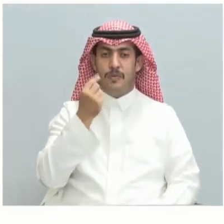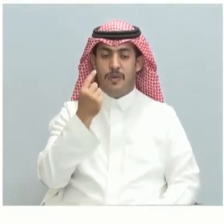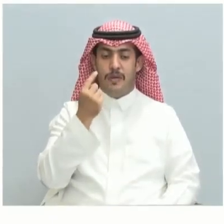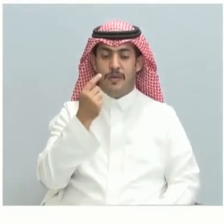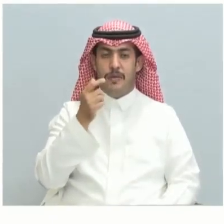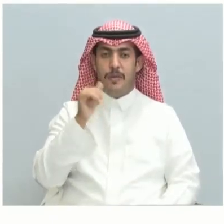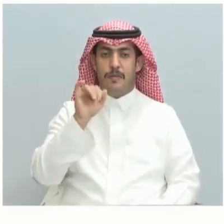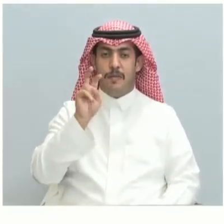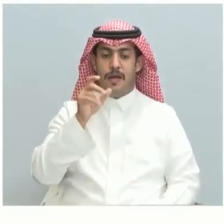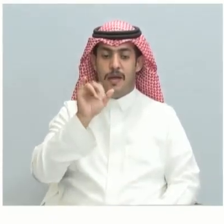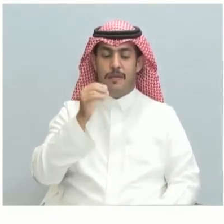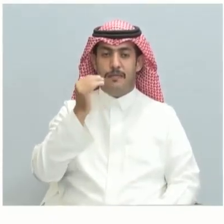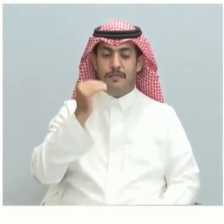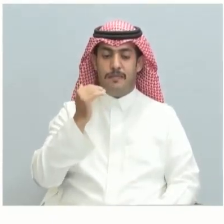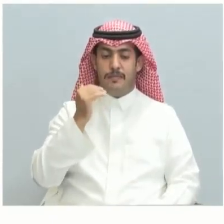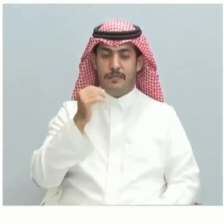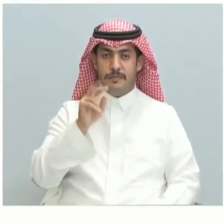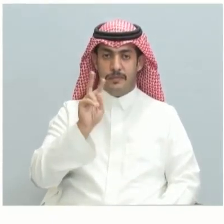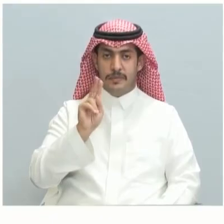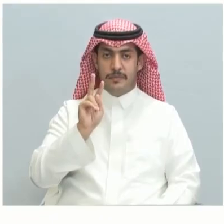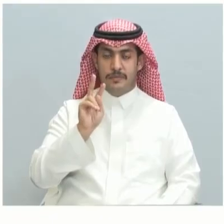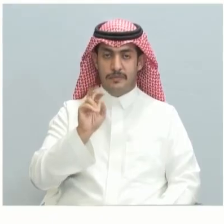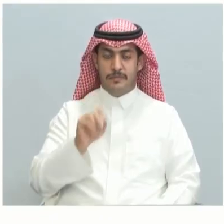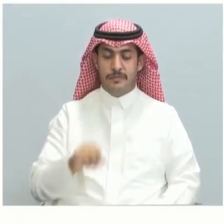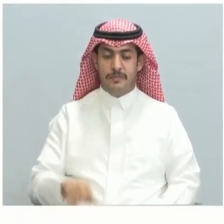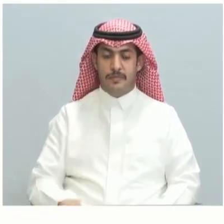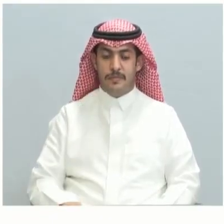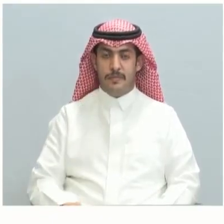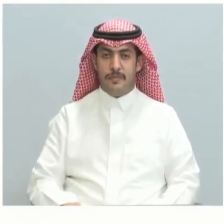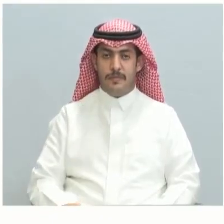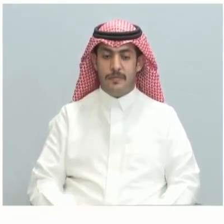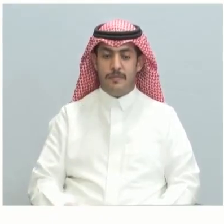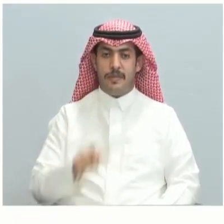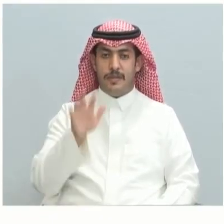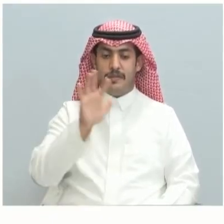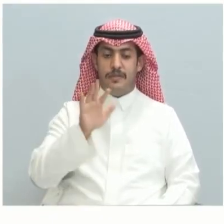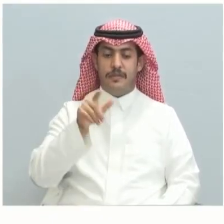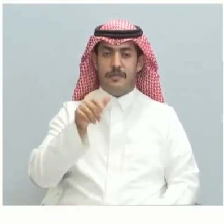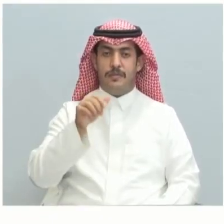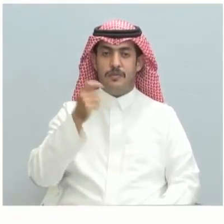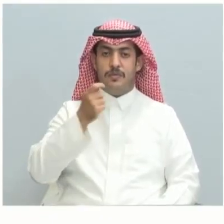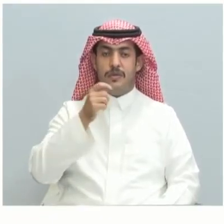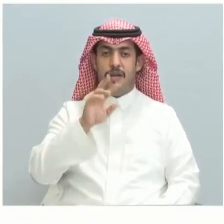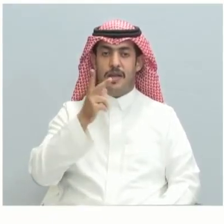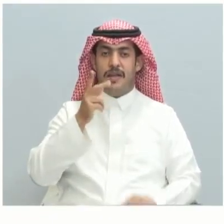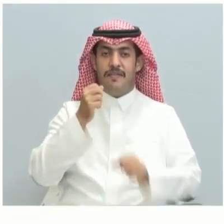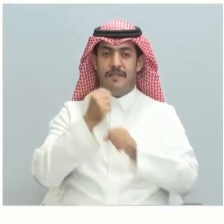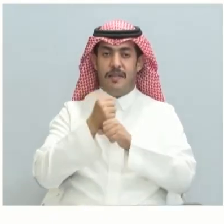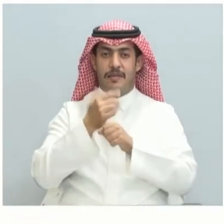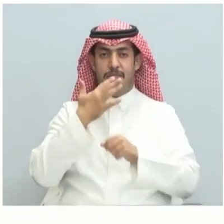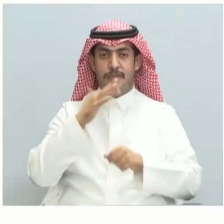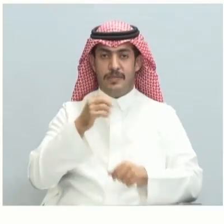200+1=2 اذا سيكون المقام هنا اثنان اذا بهذا الشكل كتبناها في صوره كسر غير فعلي